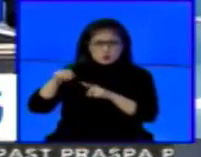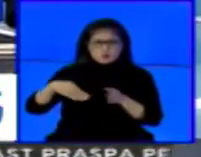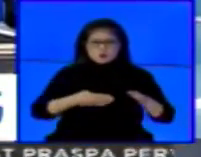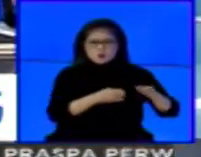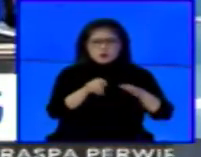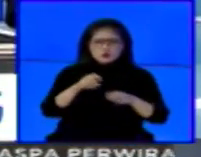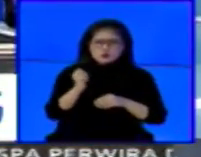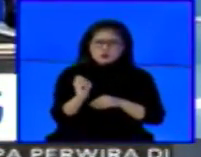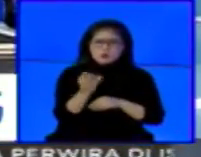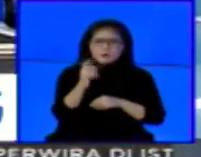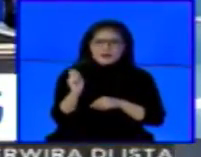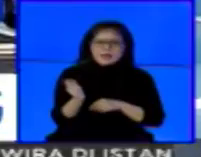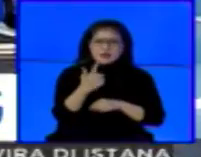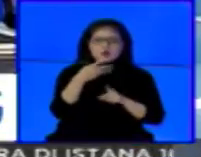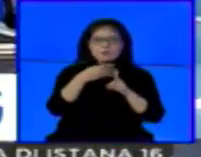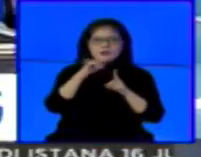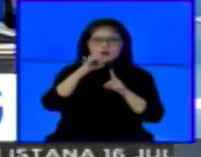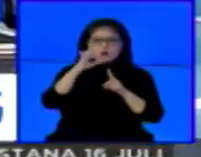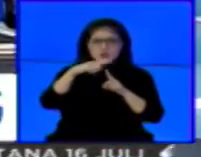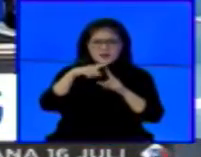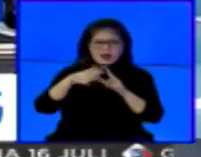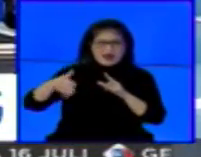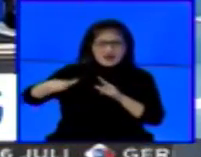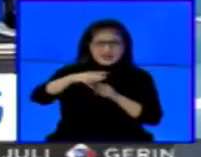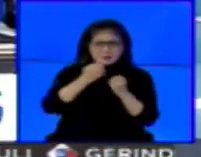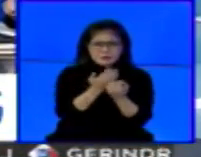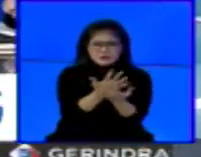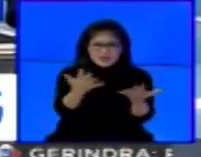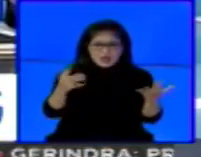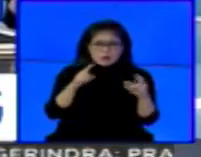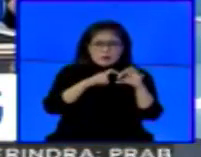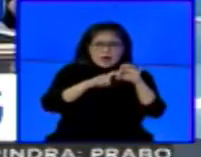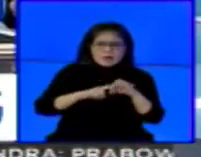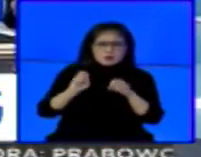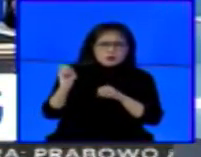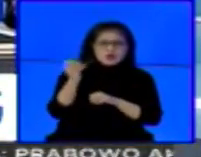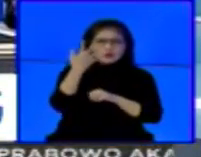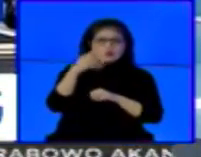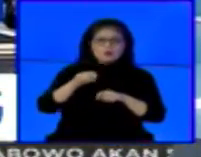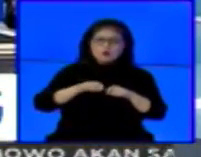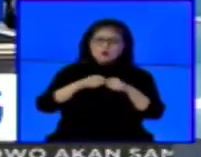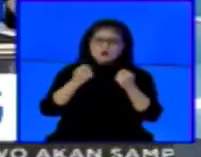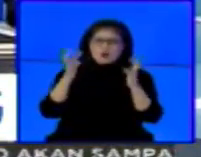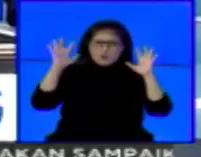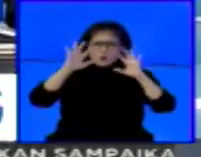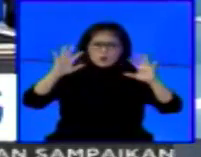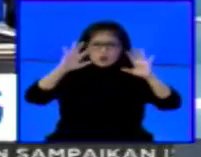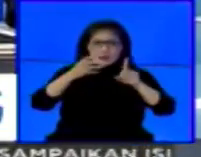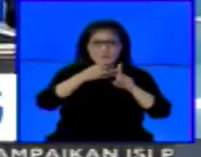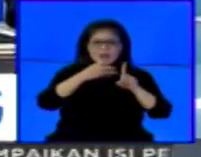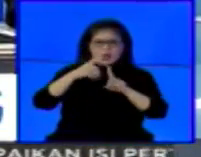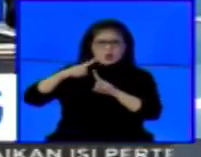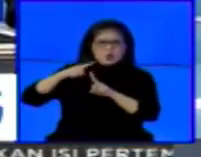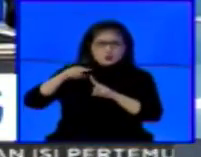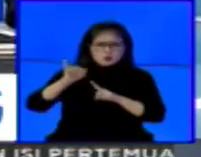sumber kehidupan biota air dan masyarakat yang mengantungkan hidupnya di sana. Rusaknya kawasan hutan Batang Toru juga berdampak pada sejumlah satwa di